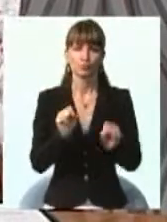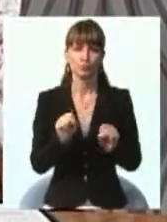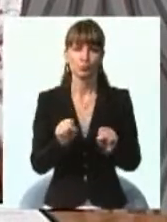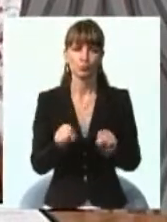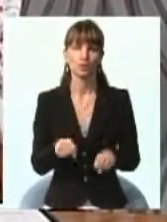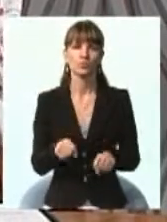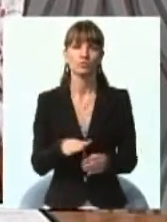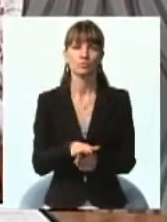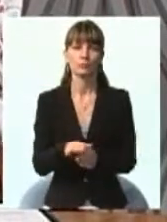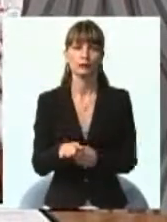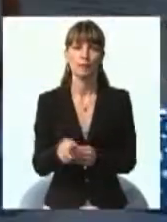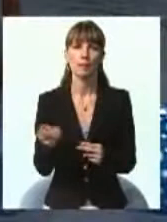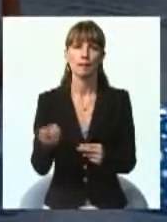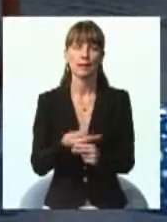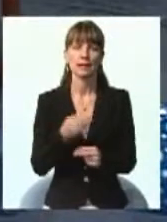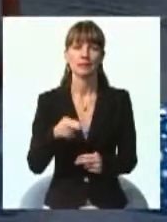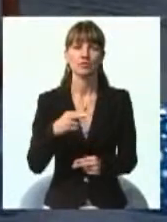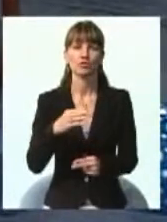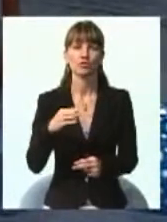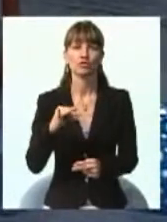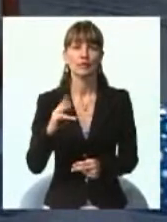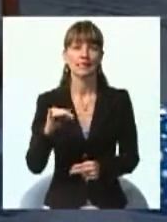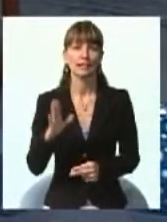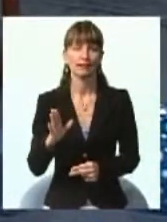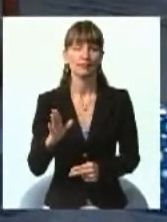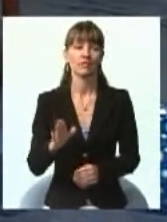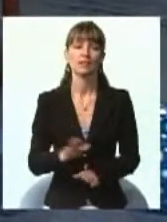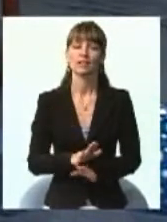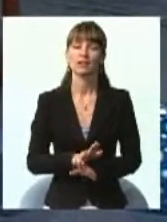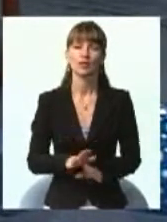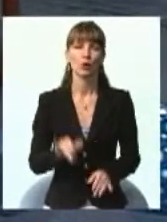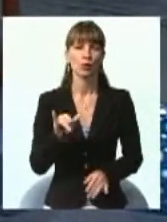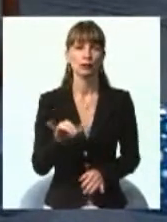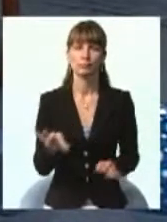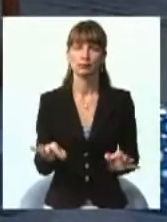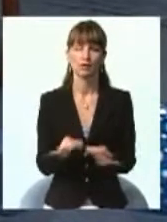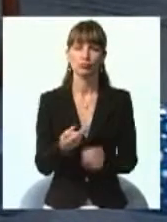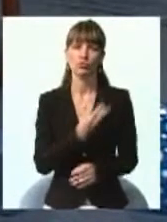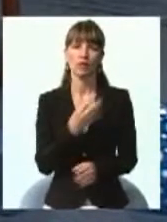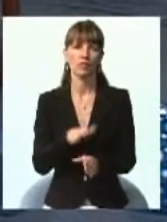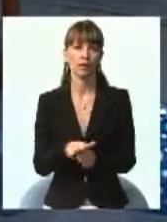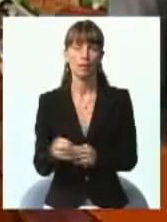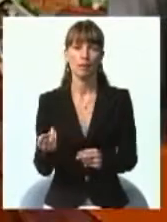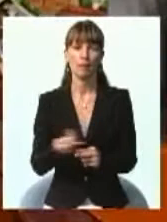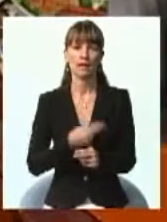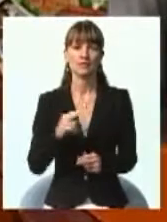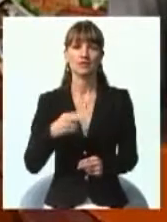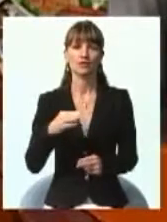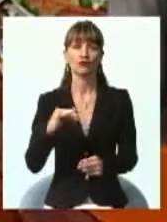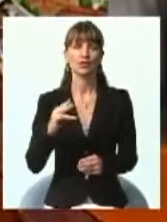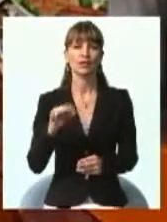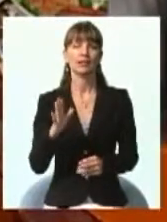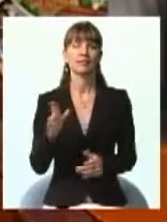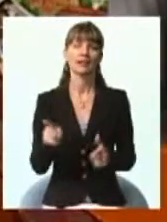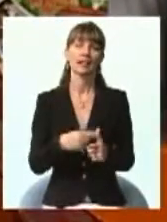ну, взагалі виконуватись без джинів? Ні. У тебе ніколи не виконувались бажання без джинів?